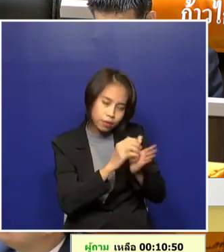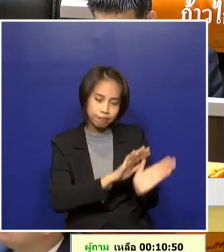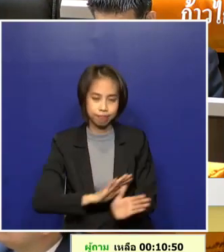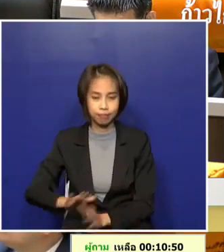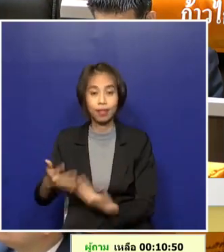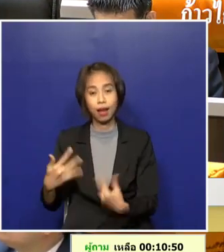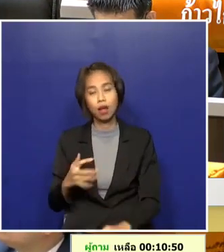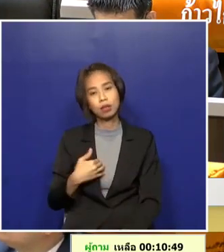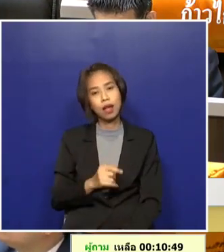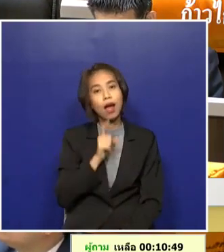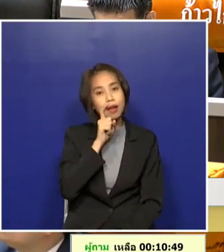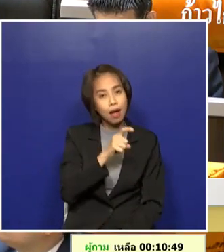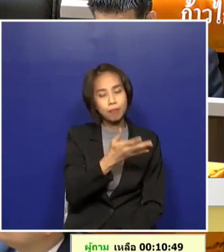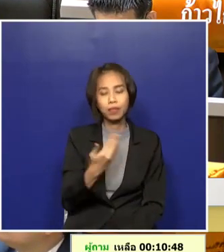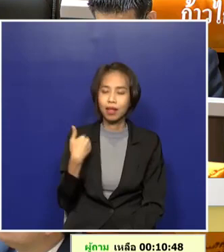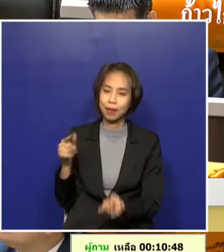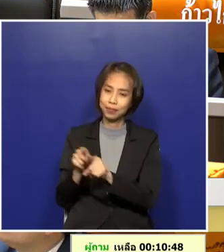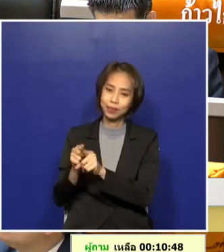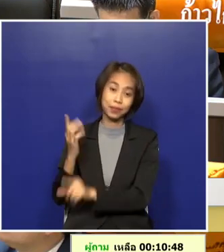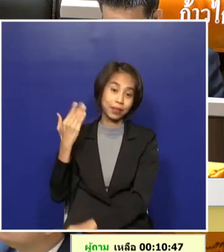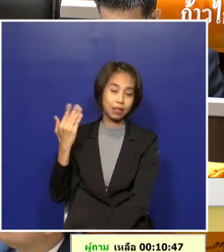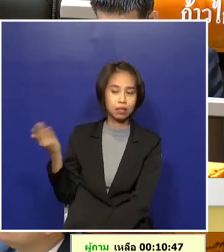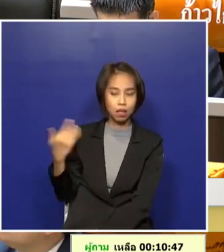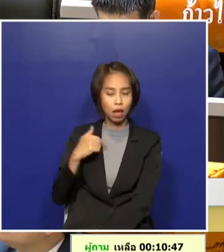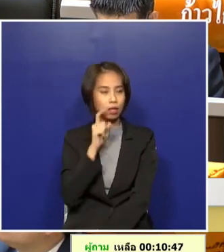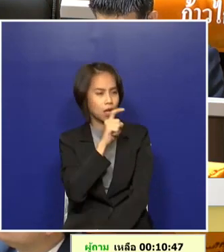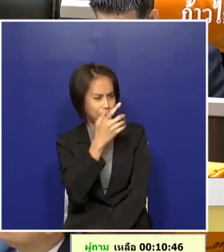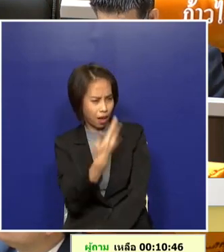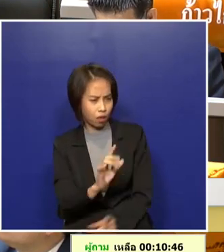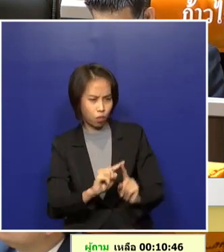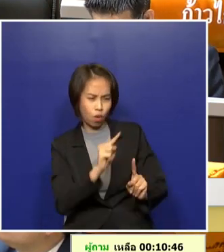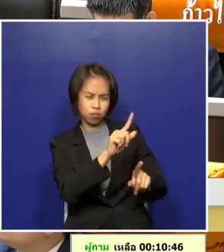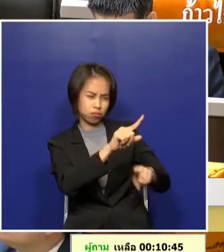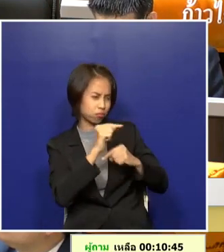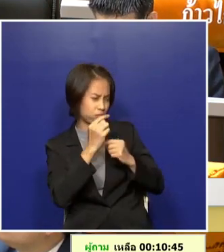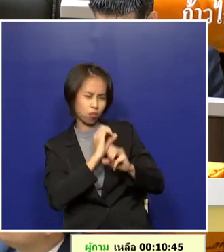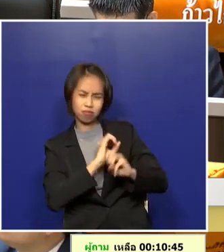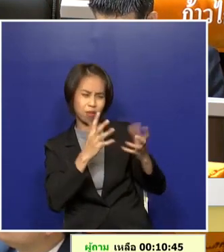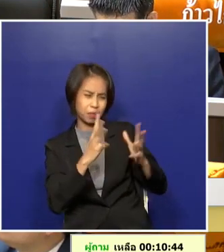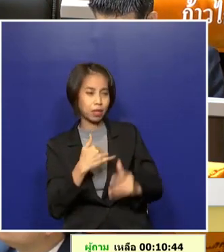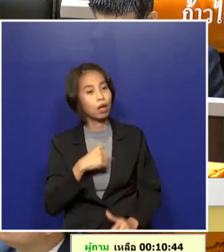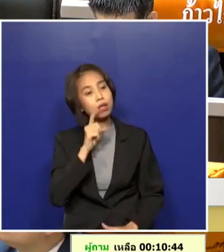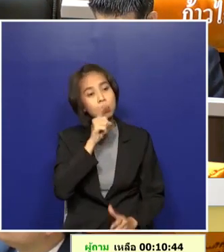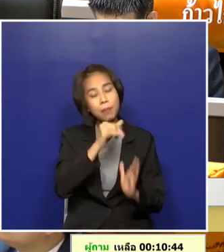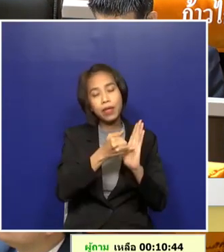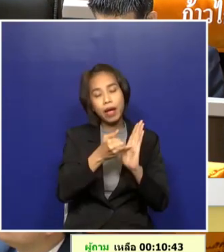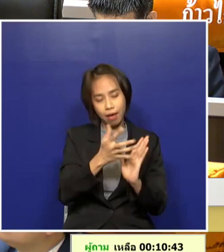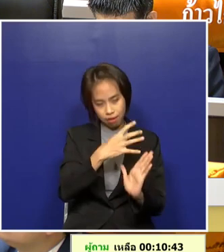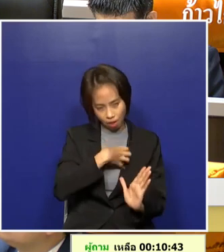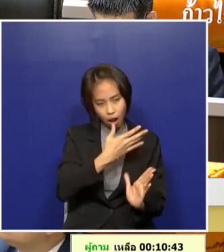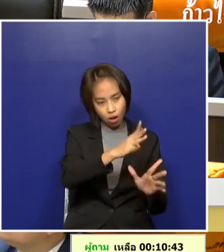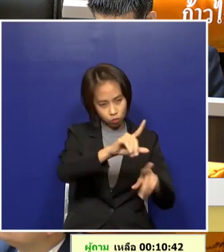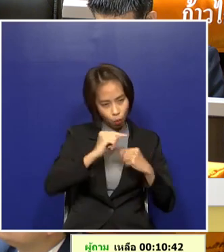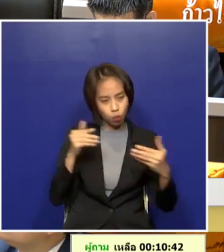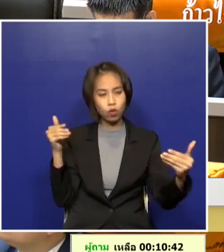ผมไม่ง่ายตะกี้เห็นท่านจักรพันธ์เนี่ยขออนุญาตเอ่ยนามได้ถามไปแล้วแต่ท่านไม่ตอบอันนี้เป็นคำถามไม่ง่ายเลยผมอยากให้ท่านตอบตรงๆนะครับว่